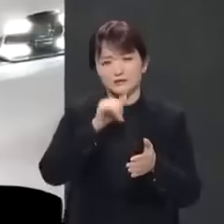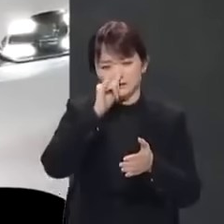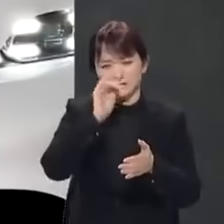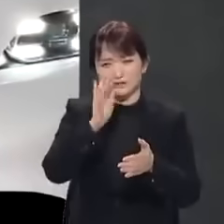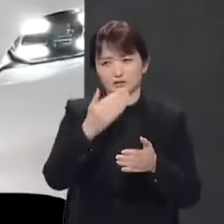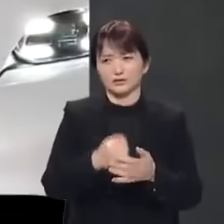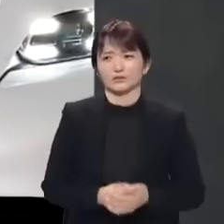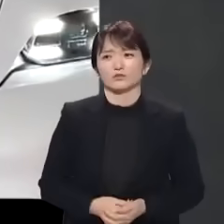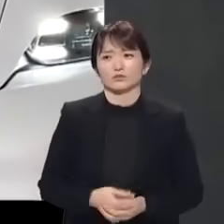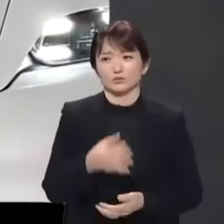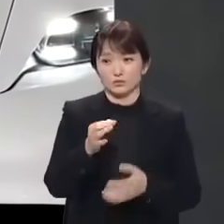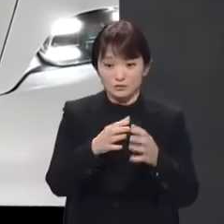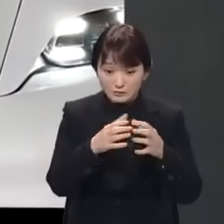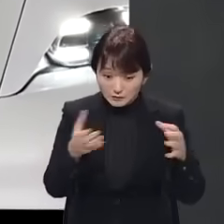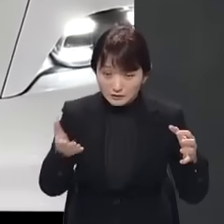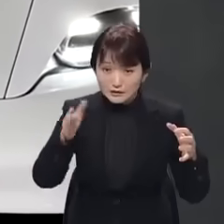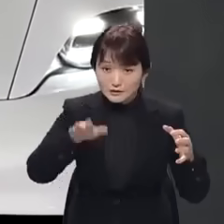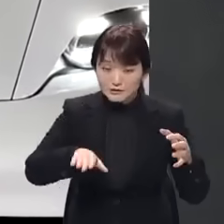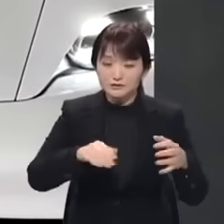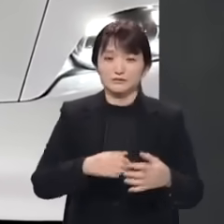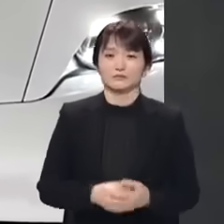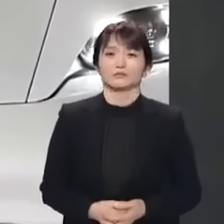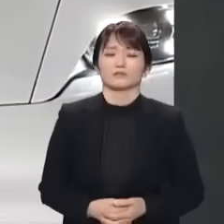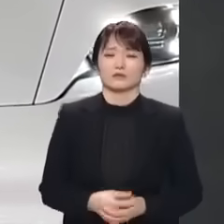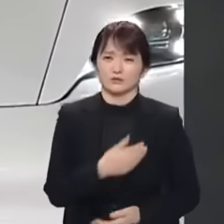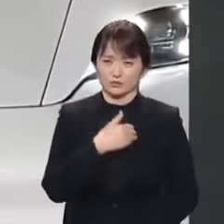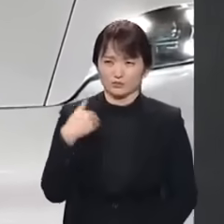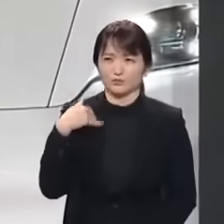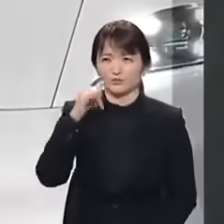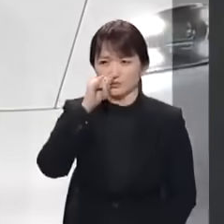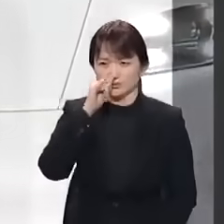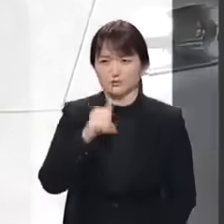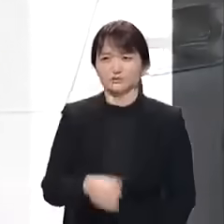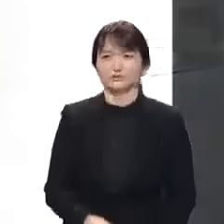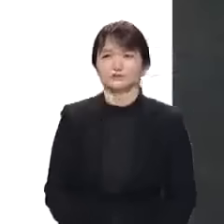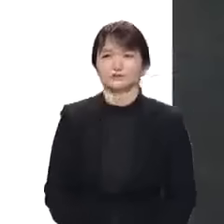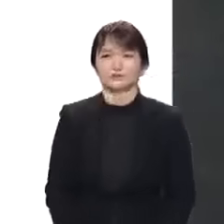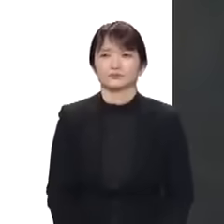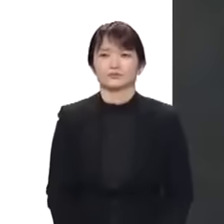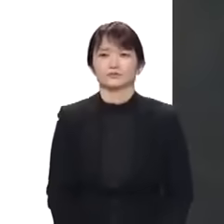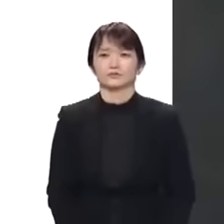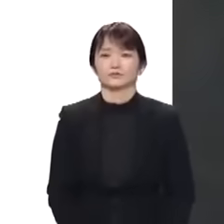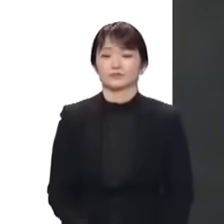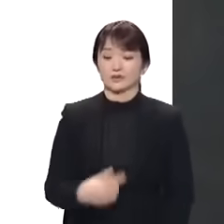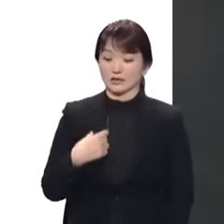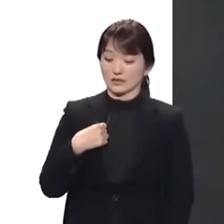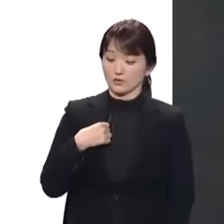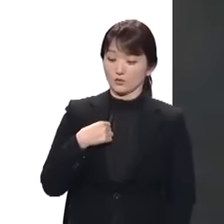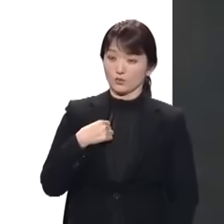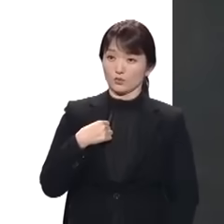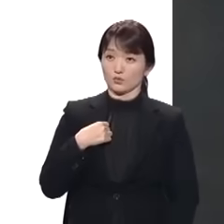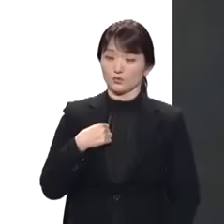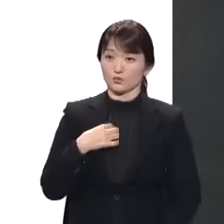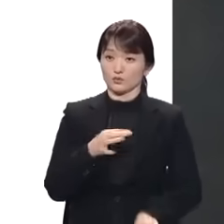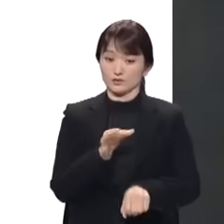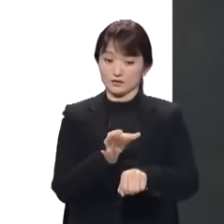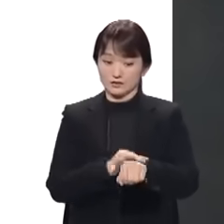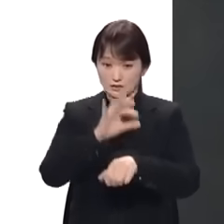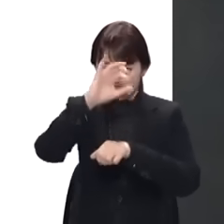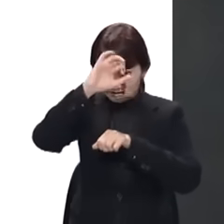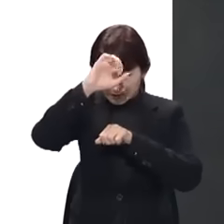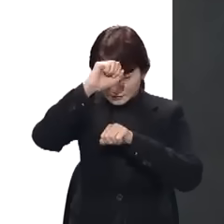그걸 매번 올렸고요. 그리고 아까 영상 나갈 때 조금 눈여겨보신 분들 옷이랑 시계가, 아 시계라는데